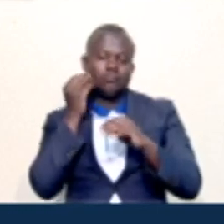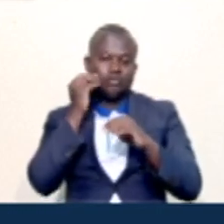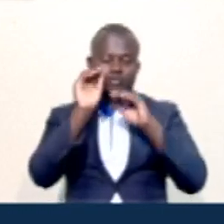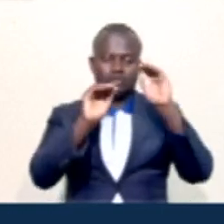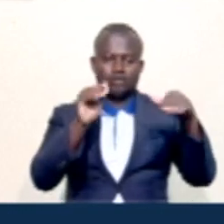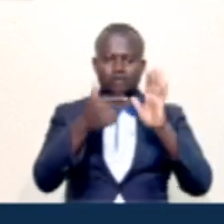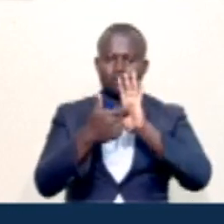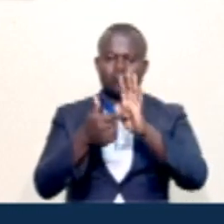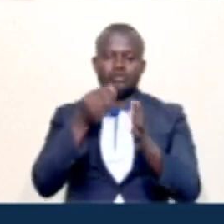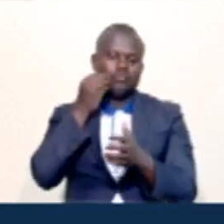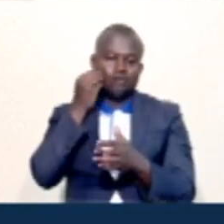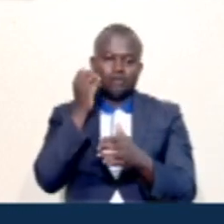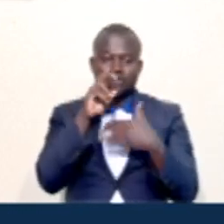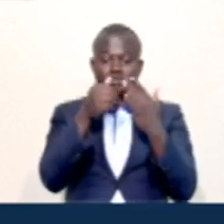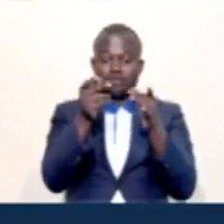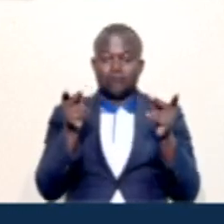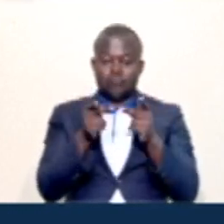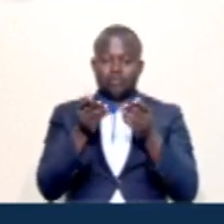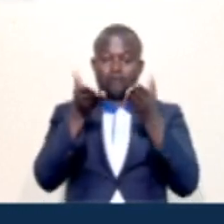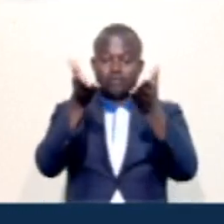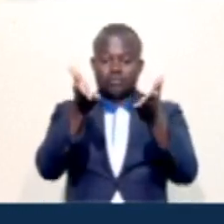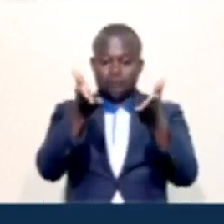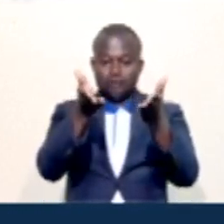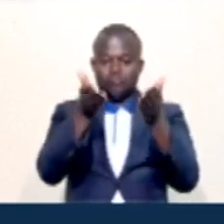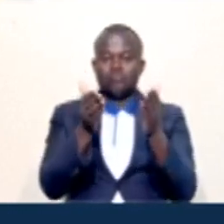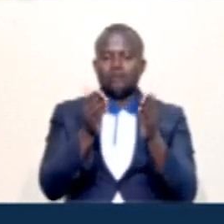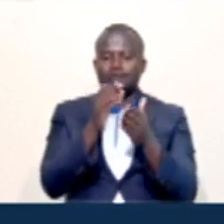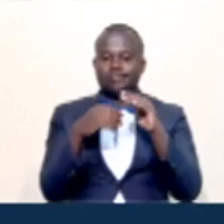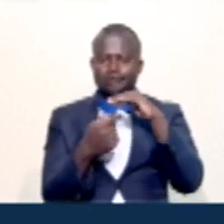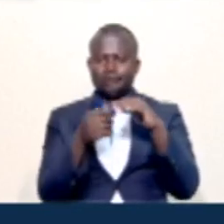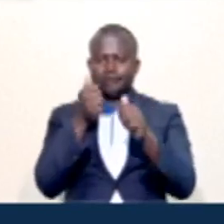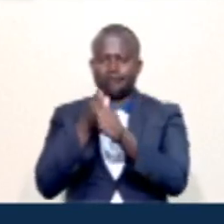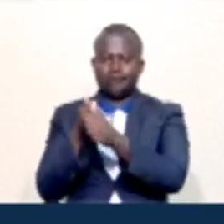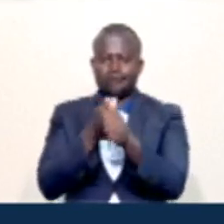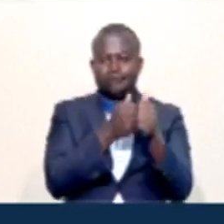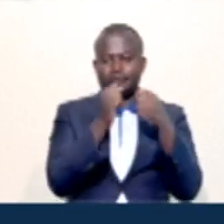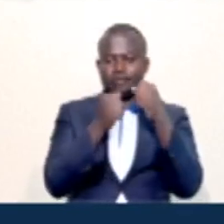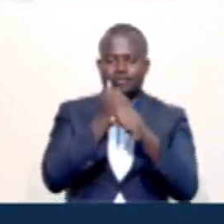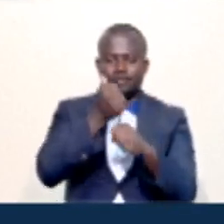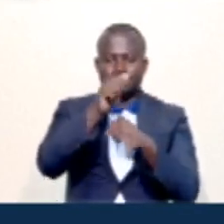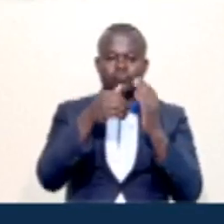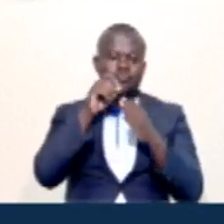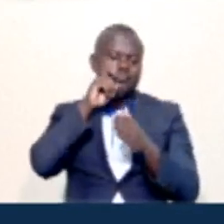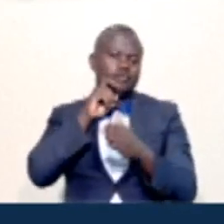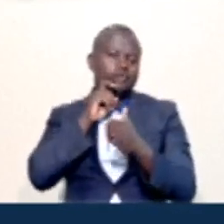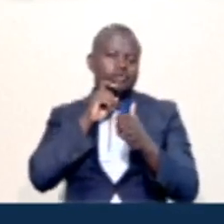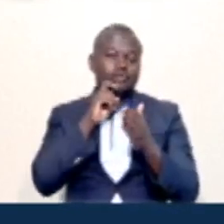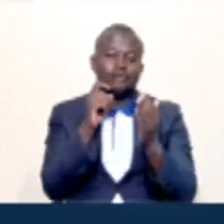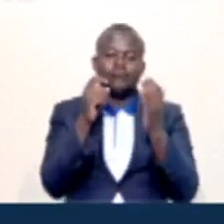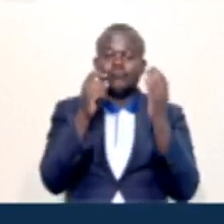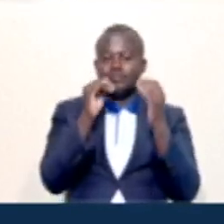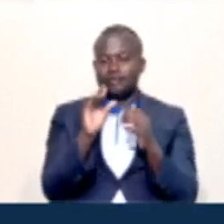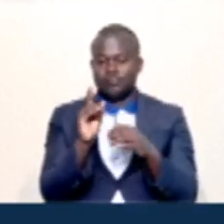kubabaza ibiranga urugo cyangwa aho ruherereye, imiterere ya buri muntu mu bagize urugo, imyaka yabo n'igitsina,